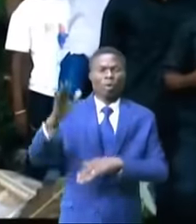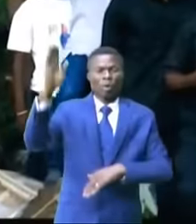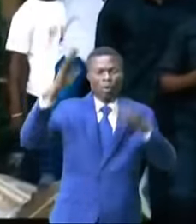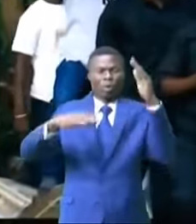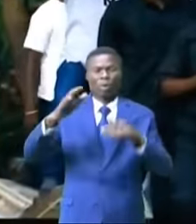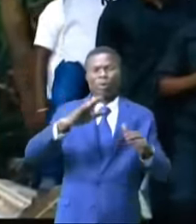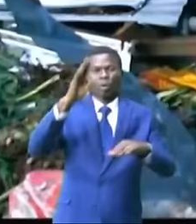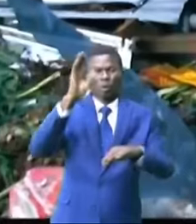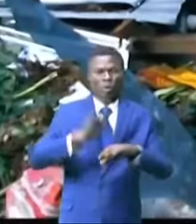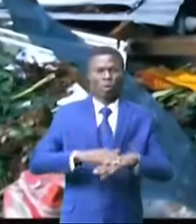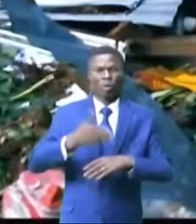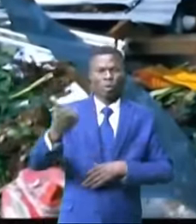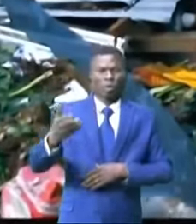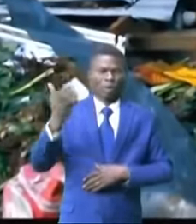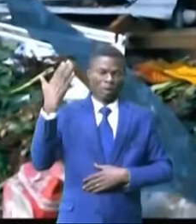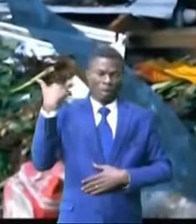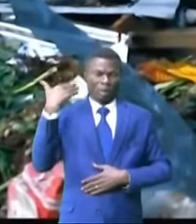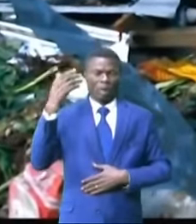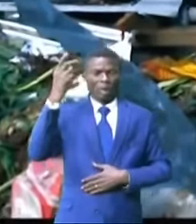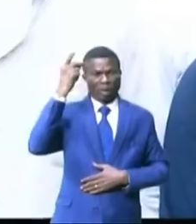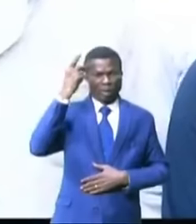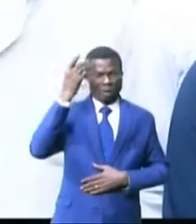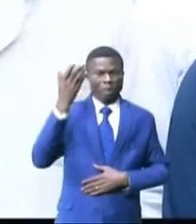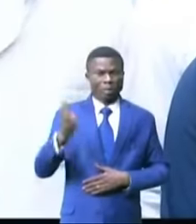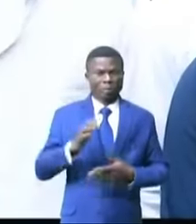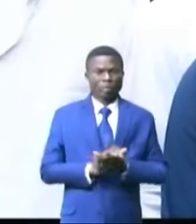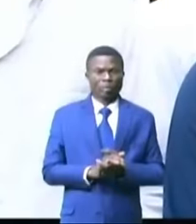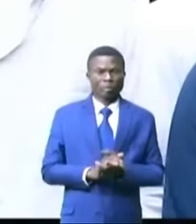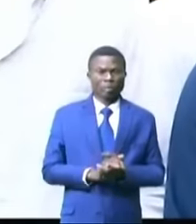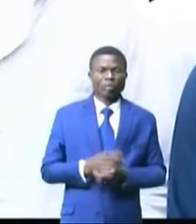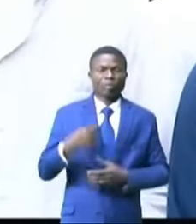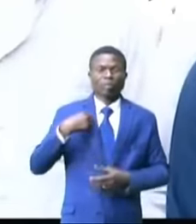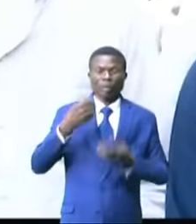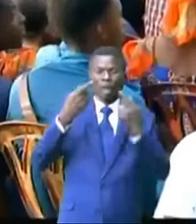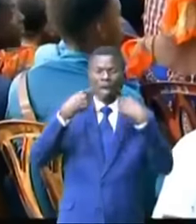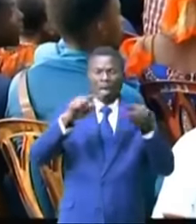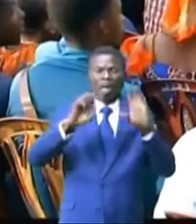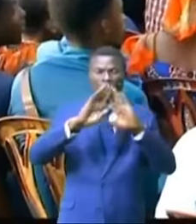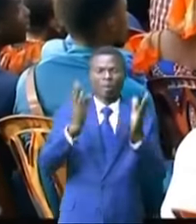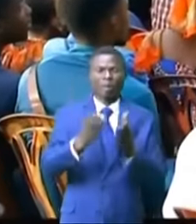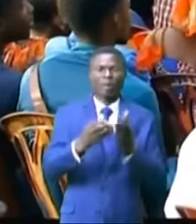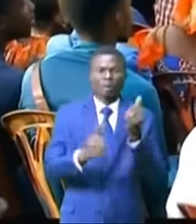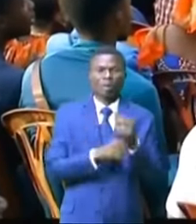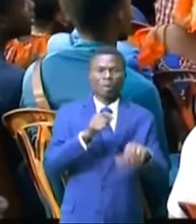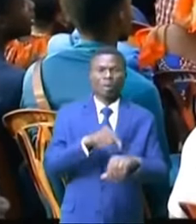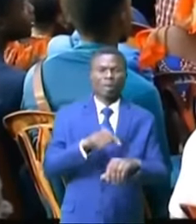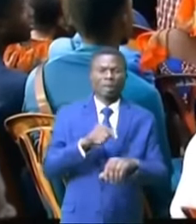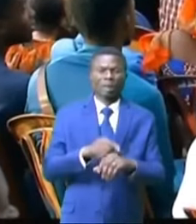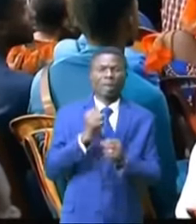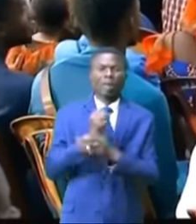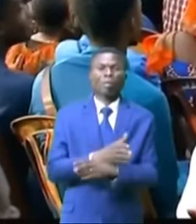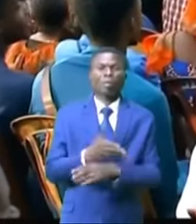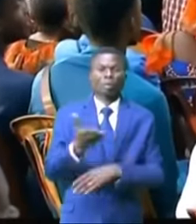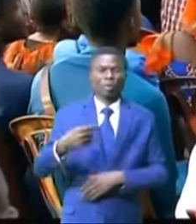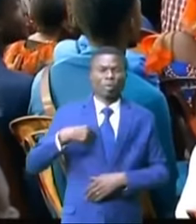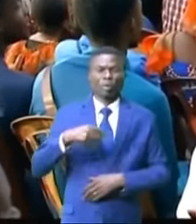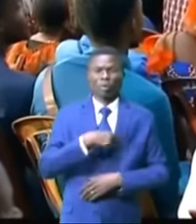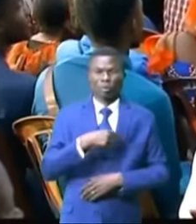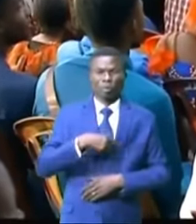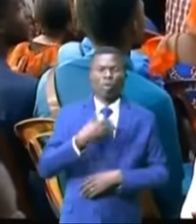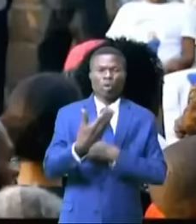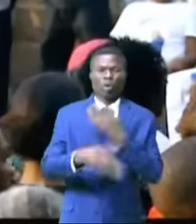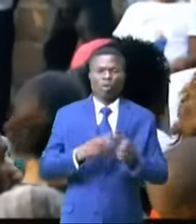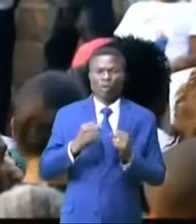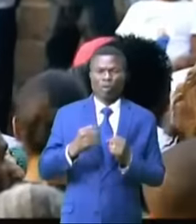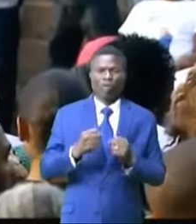qui se sont abattues dernièrement à Kinshasa. J'ai juste rappelé à la base, le moment est arrivé, nous devons tous nous